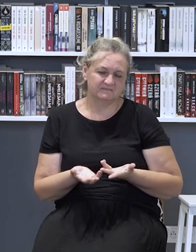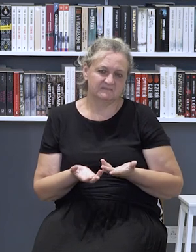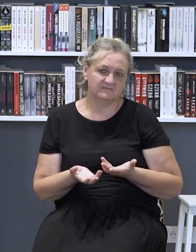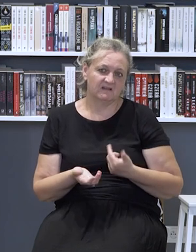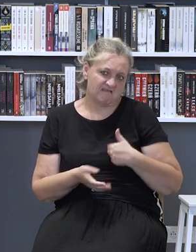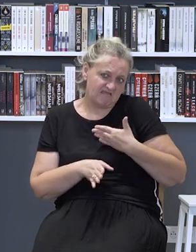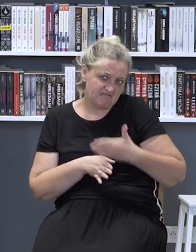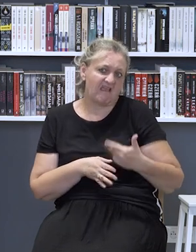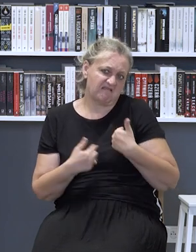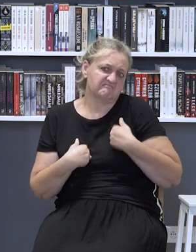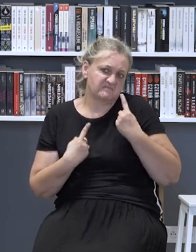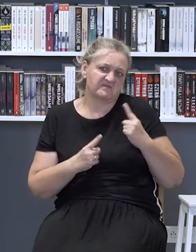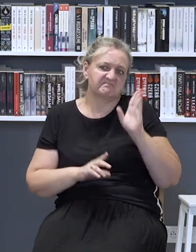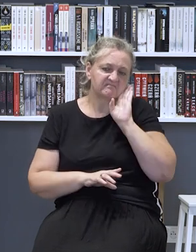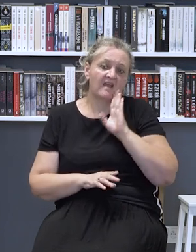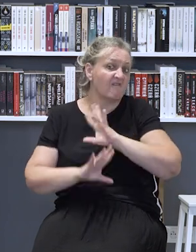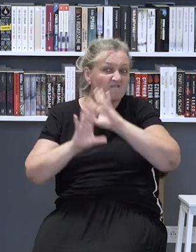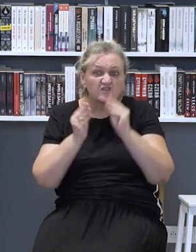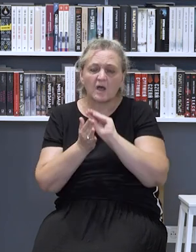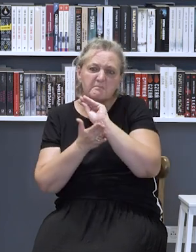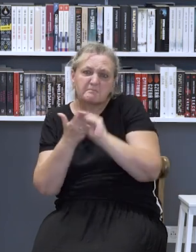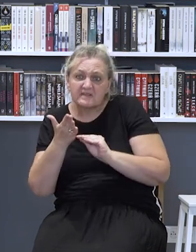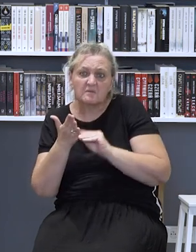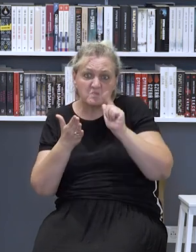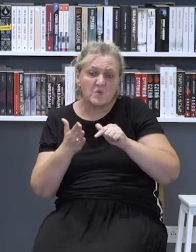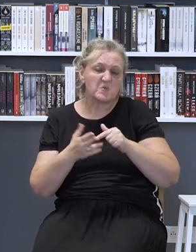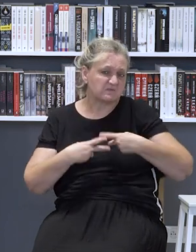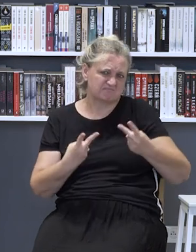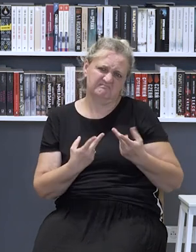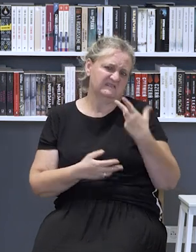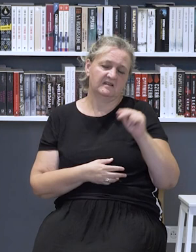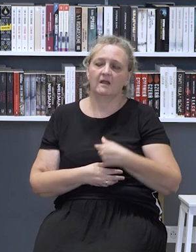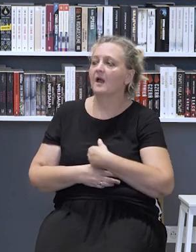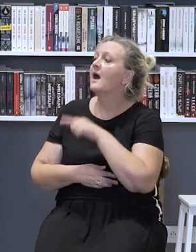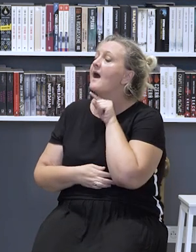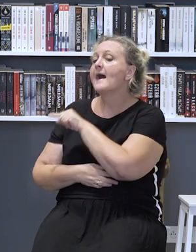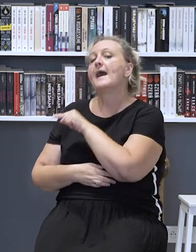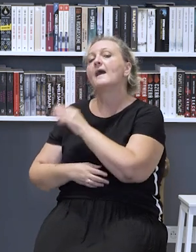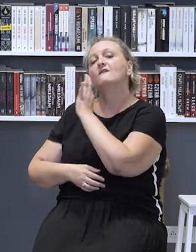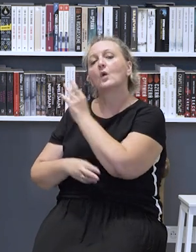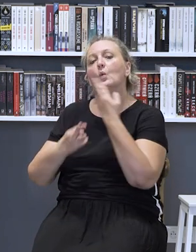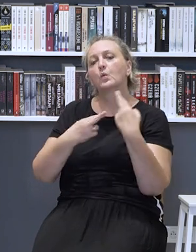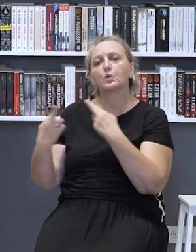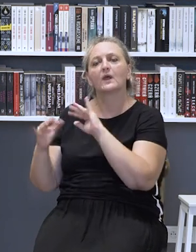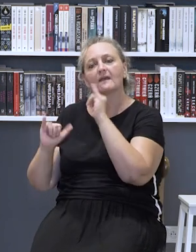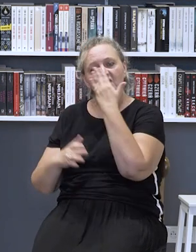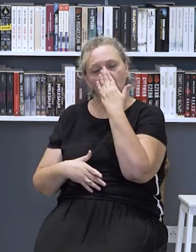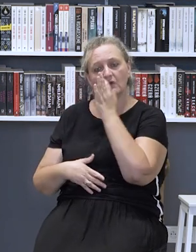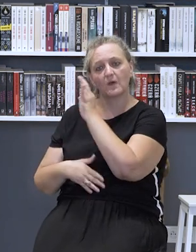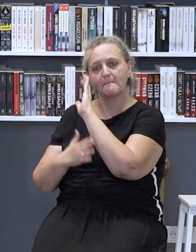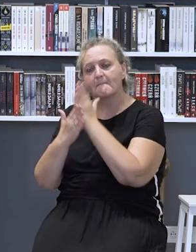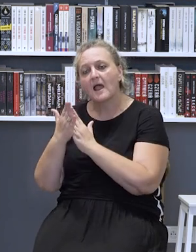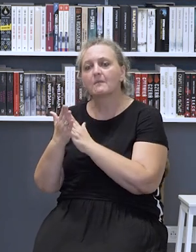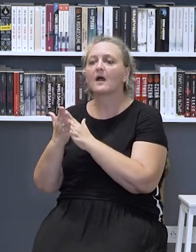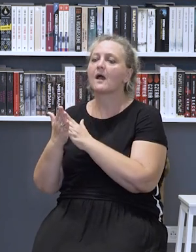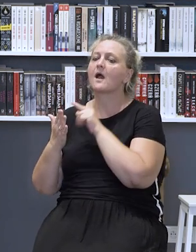No i dalej tak uważam, że nie wszystko, co się napisze, musi być wydane. To co w takim razie odróżnia mapę od tych rzeczy, które zostały